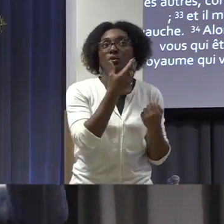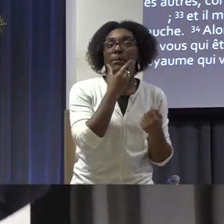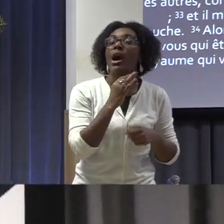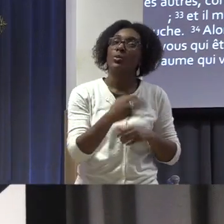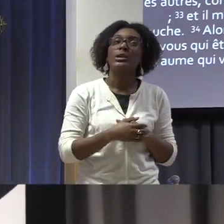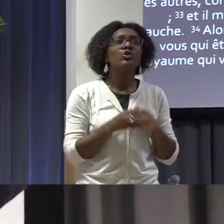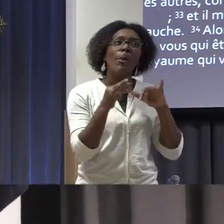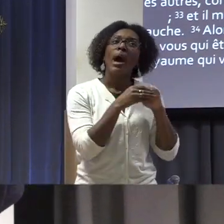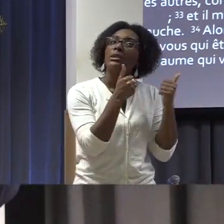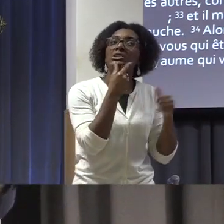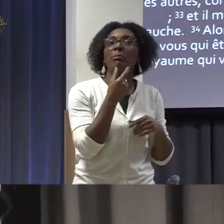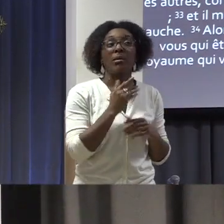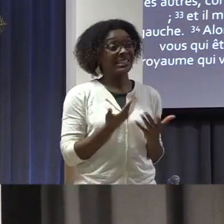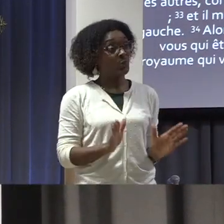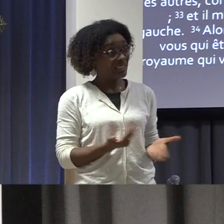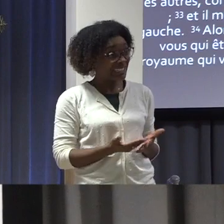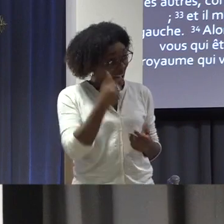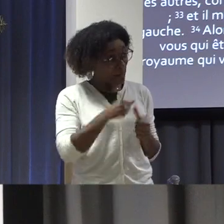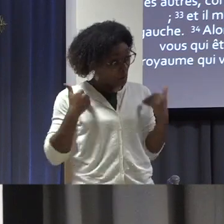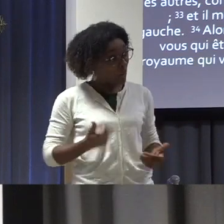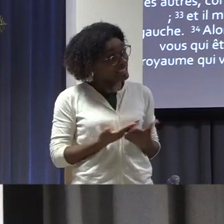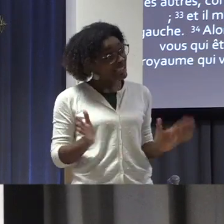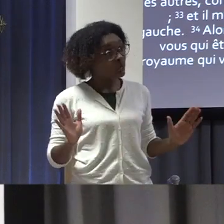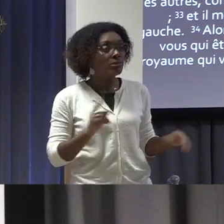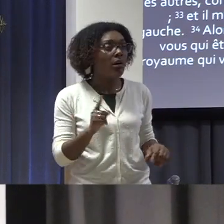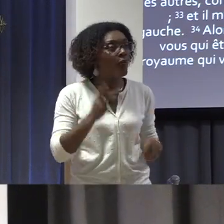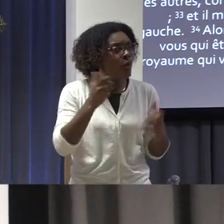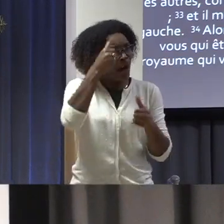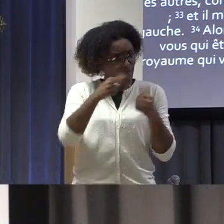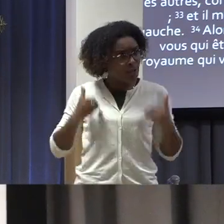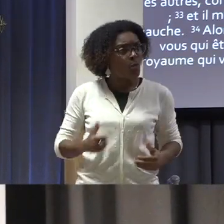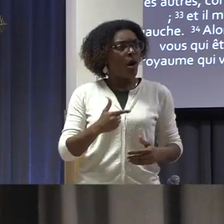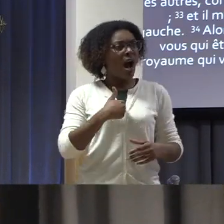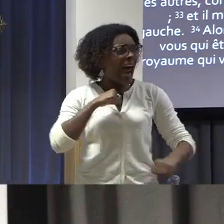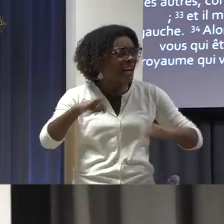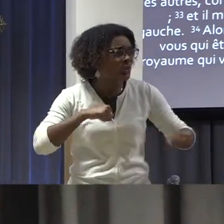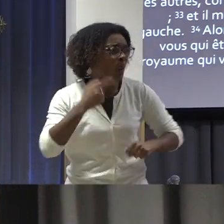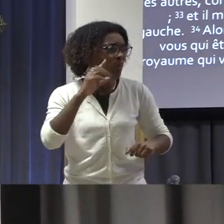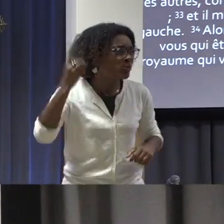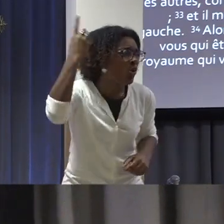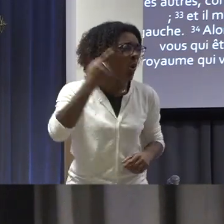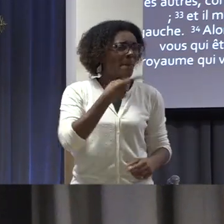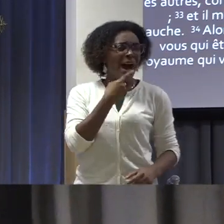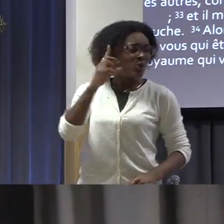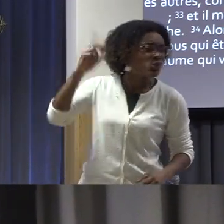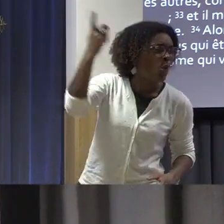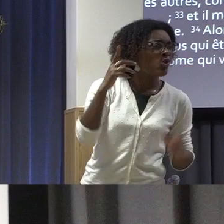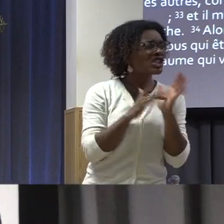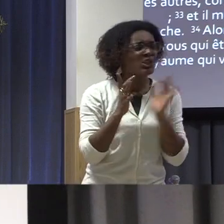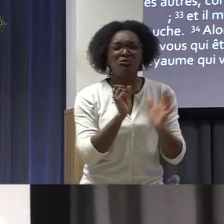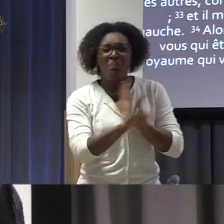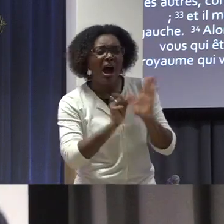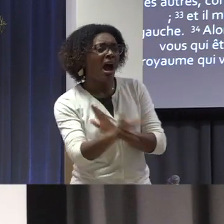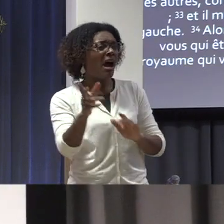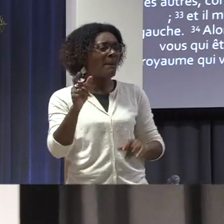l'onction de dieu dans la vie de cette femme au sein de notre église tous nous l'avons sa